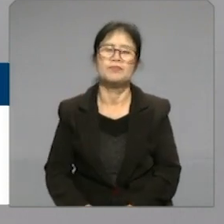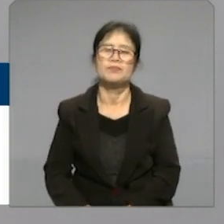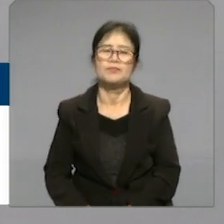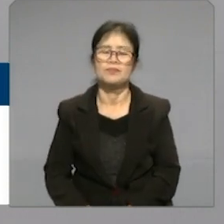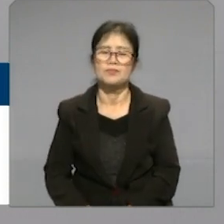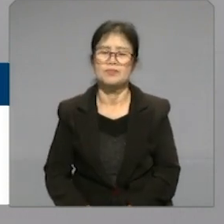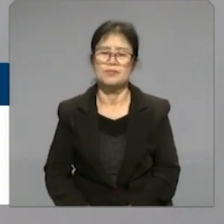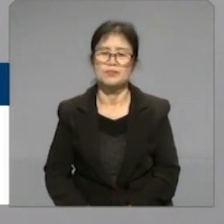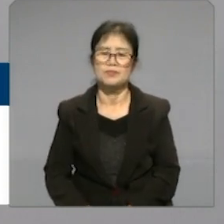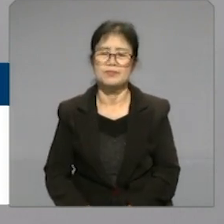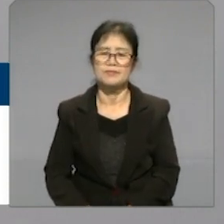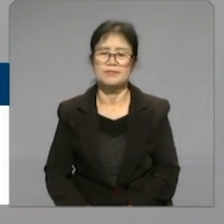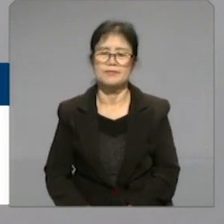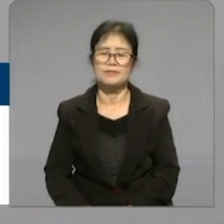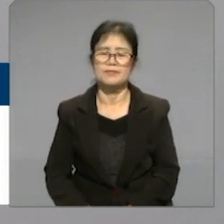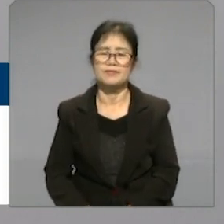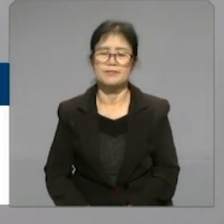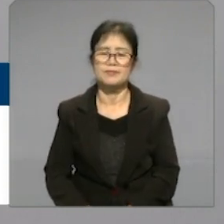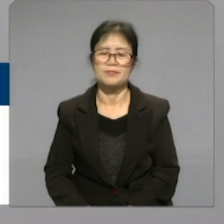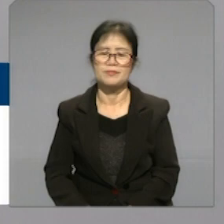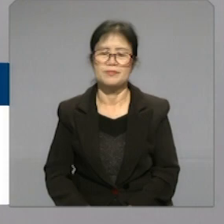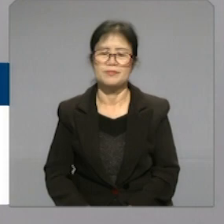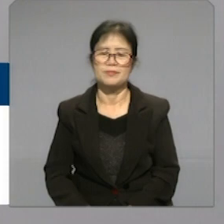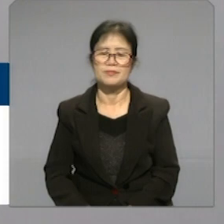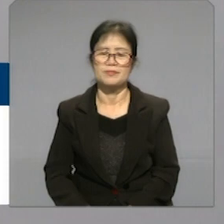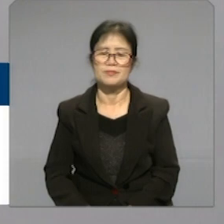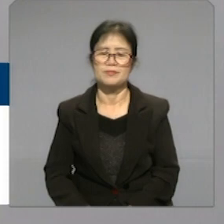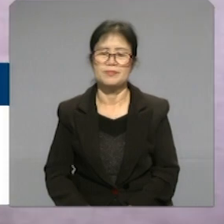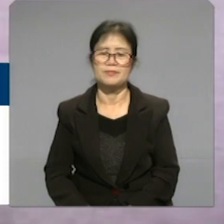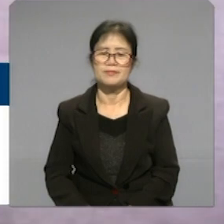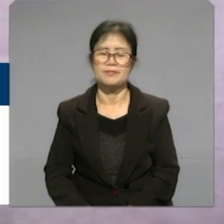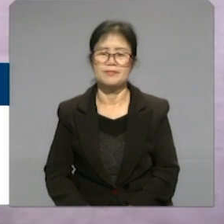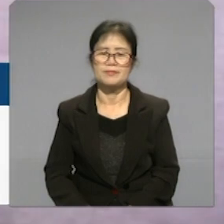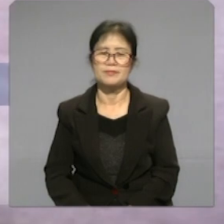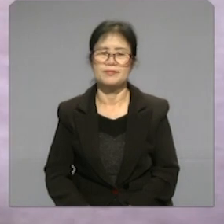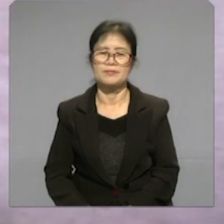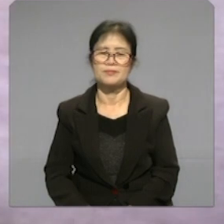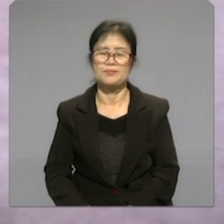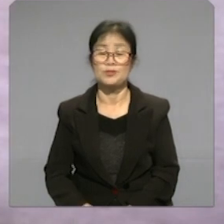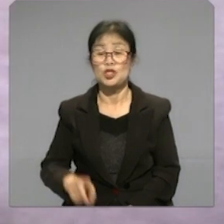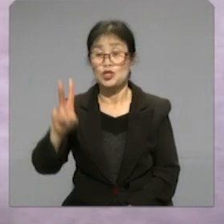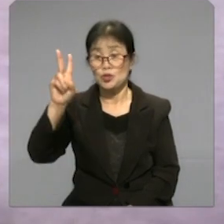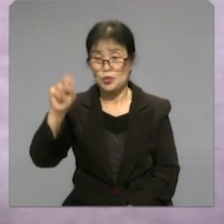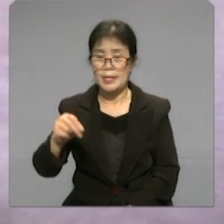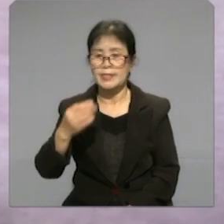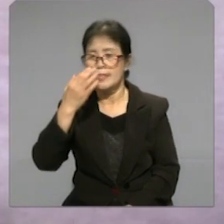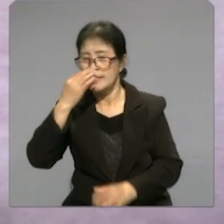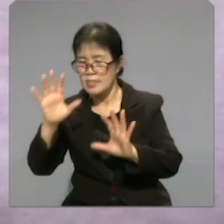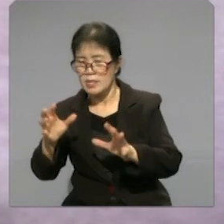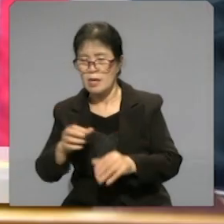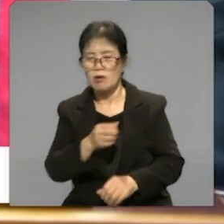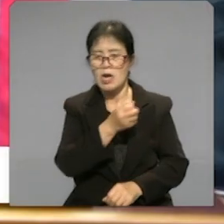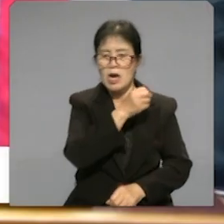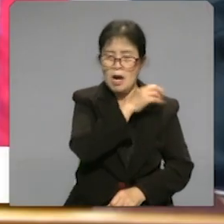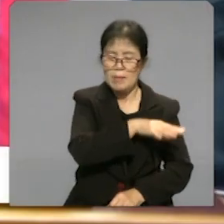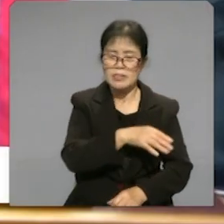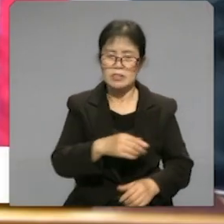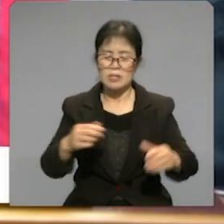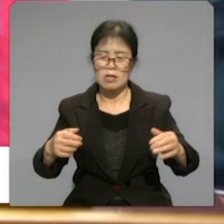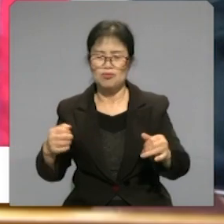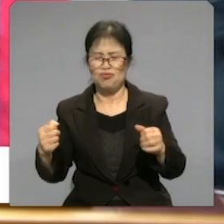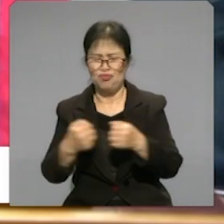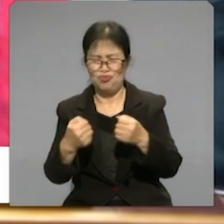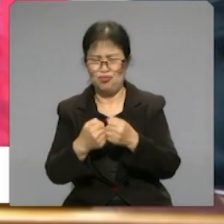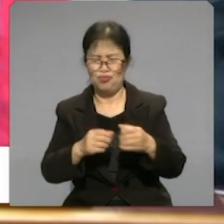and indiscriminate, that makes it so much harder to reach that political solution. 유엔에선 이스라엘과 하마스 간 분쟁을 중재하기